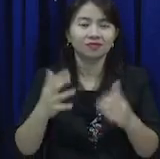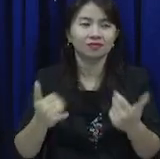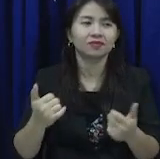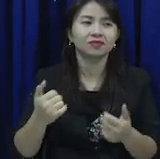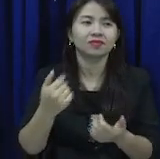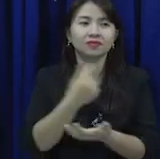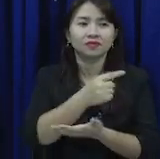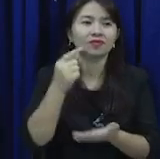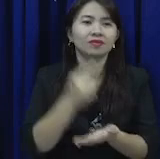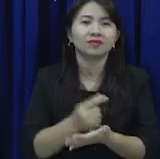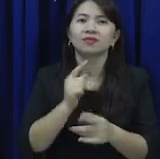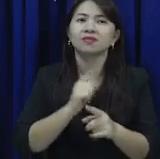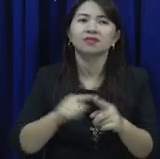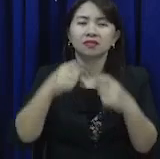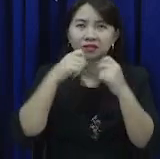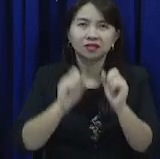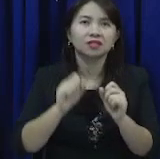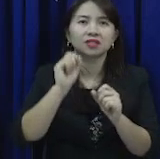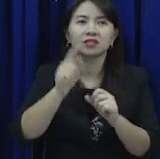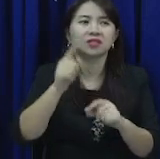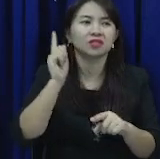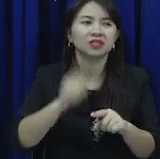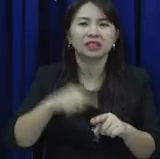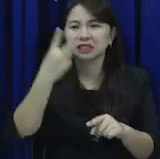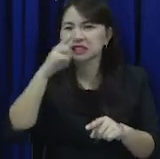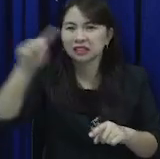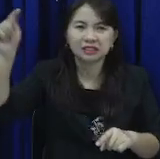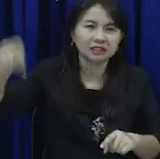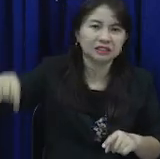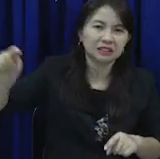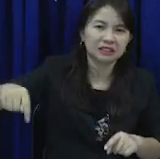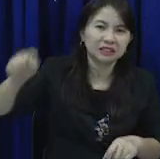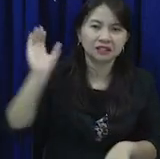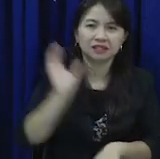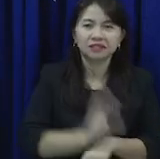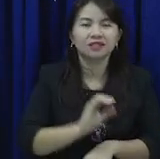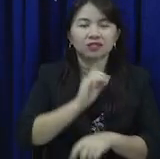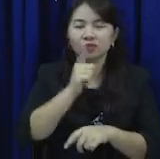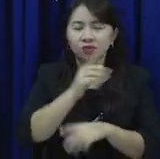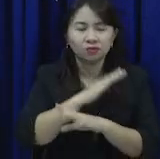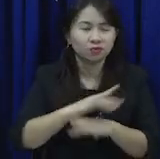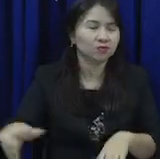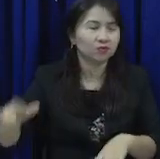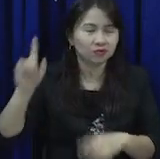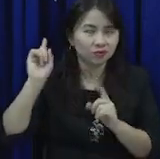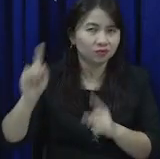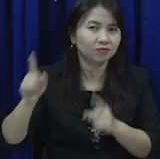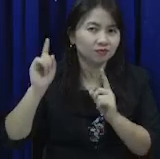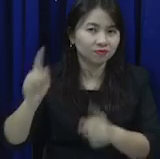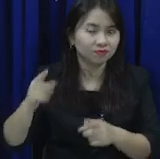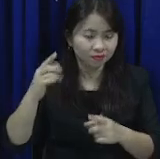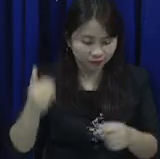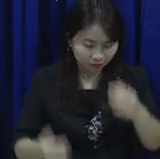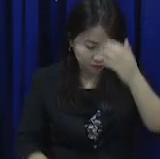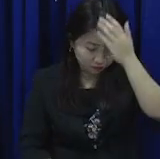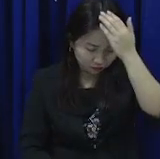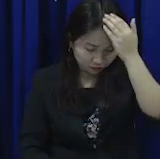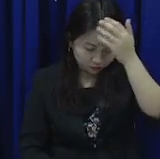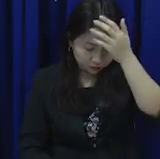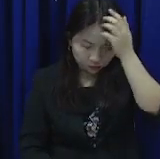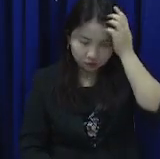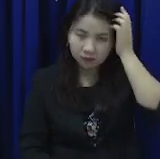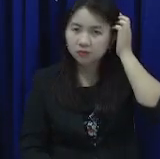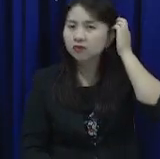sadly hindi pa rin kayo makita sa simbahan o Nakakalungkot niyan katulad nga lang sa team Fu shoutout sa inyo mamaya